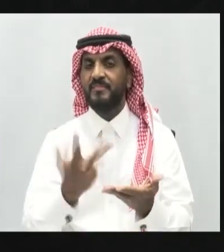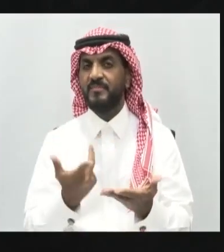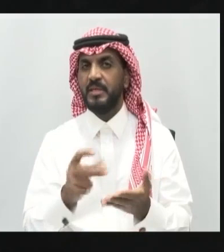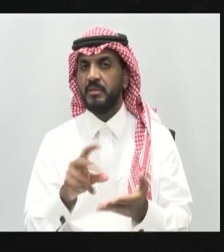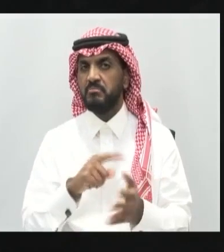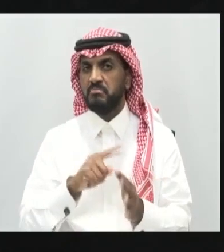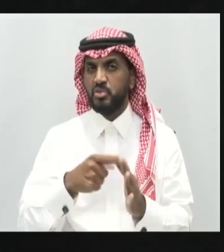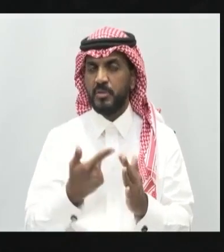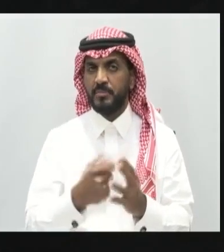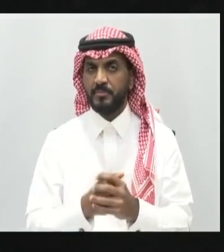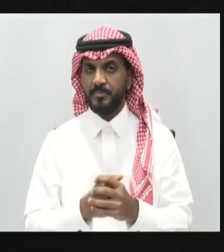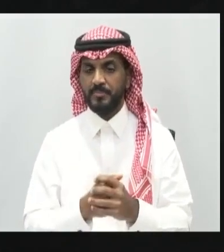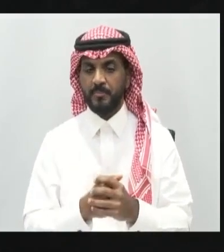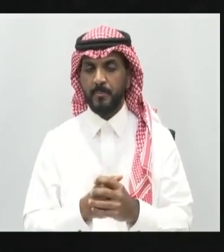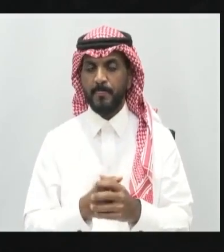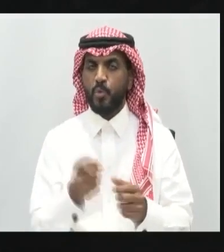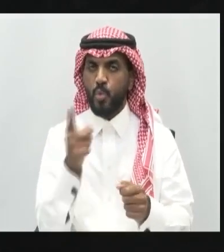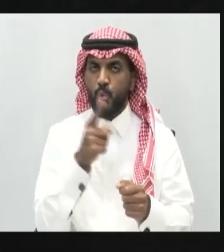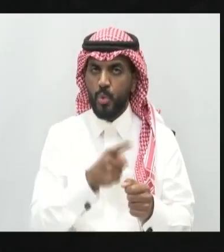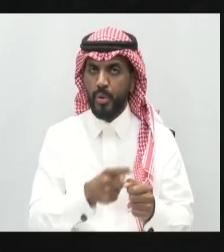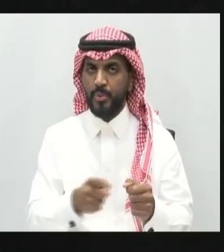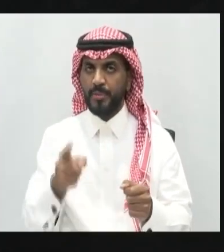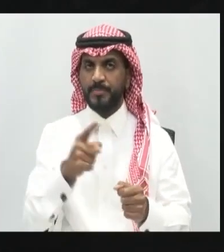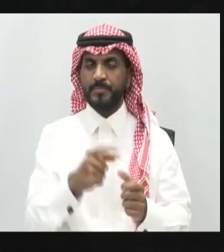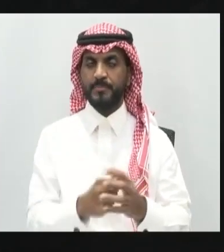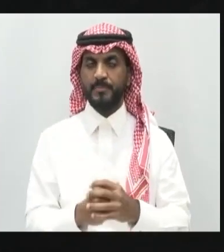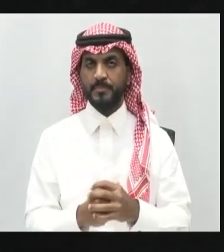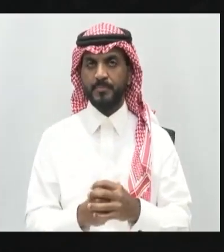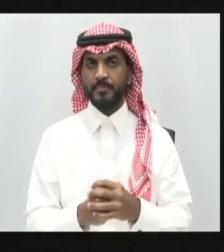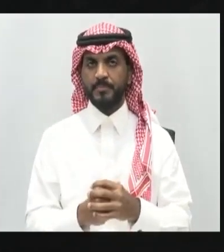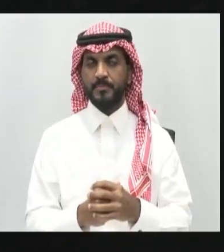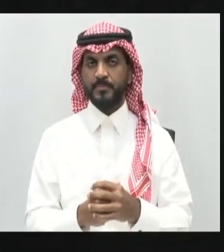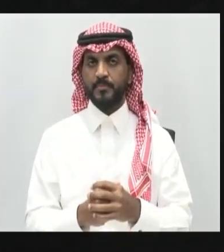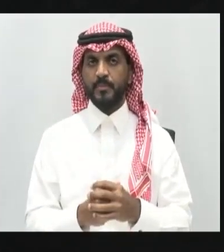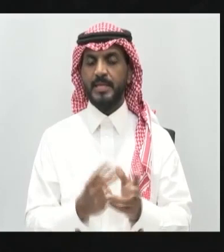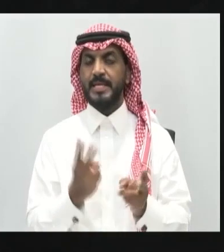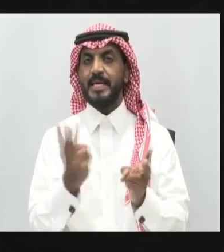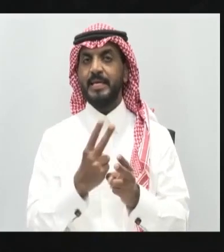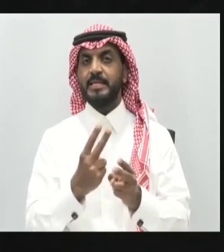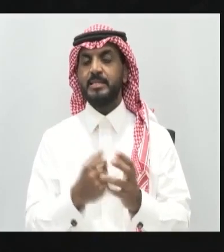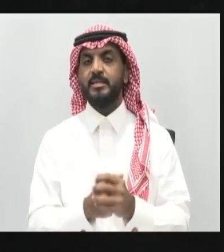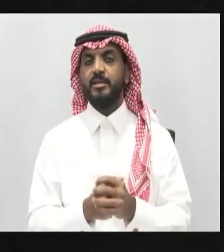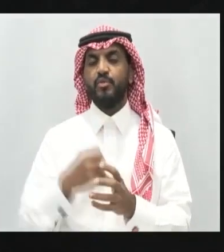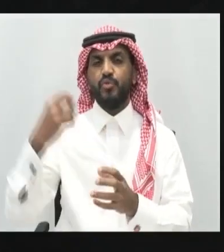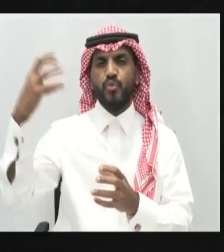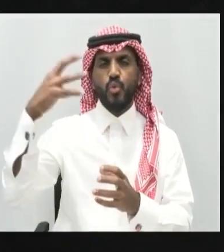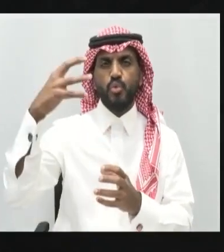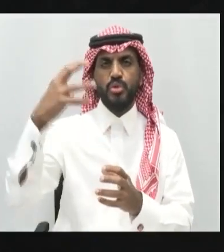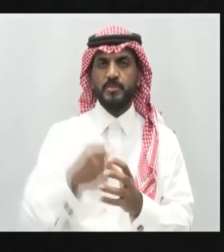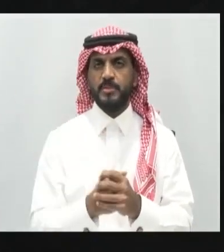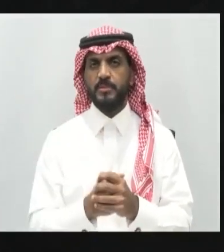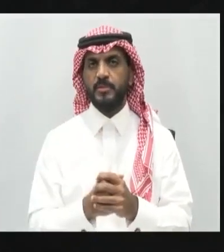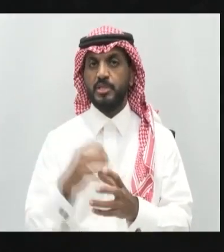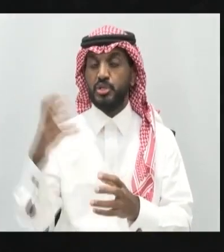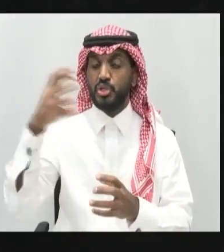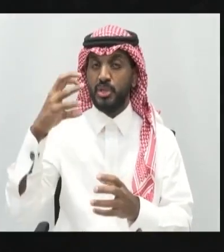ماذا تزين في انه كروي الشكل ويعكس ضوء الشمس يعني